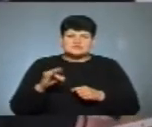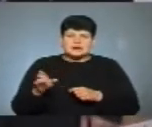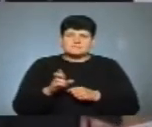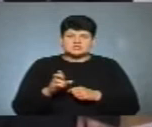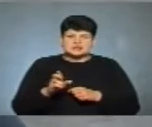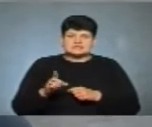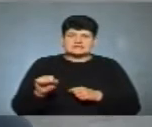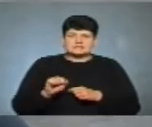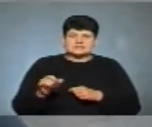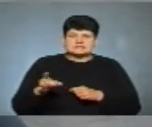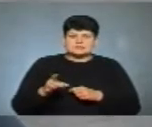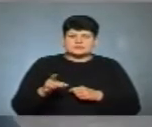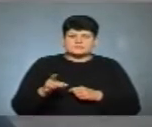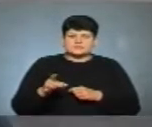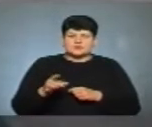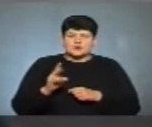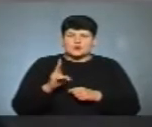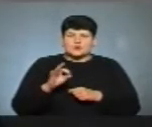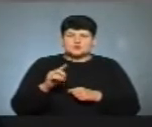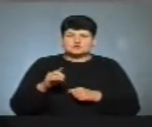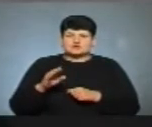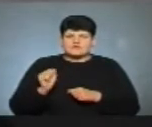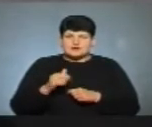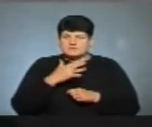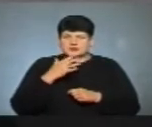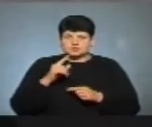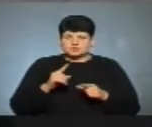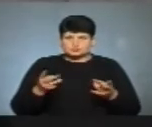Заліщицьку лікарні. Козова багато чого потребує.